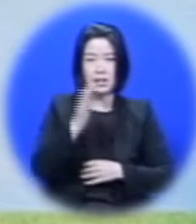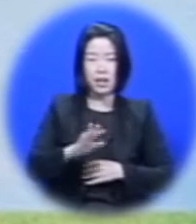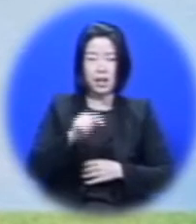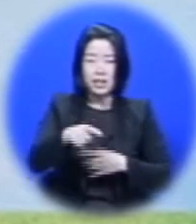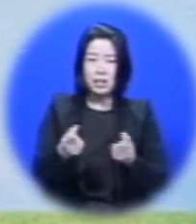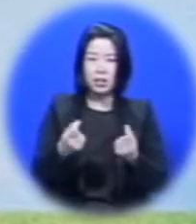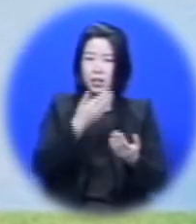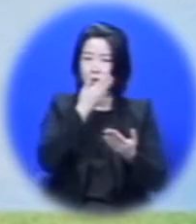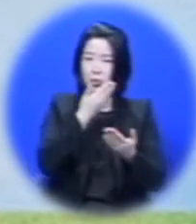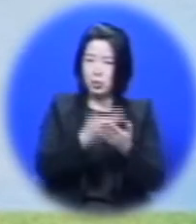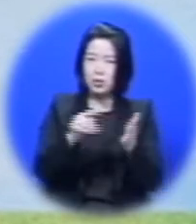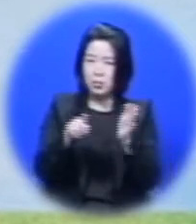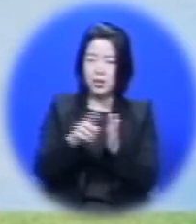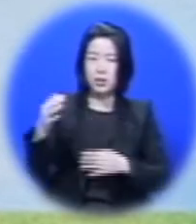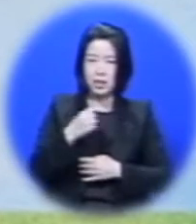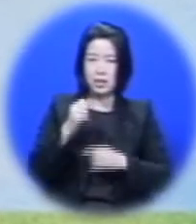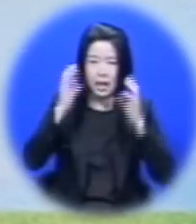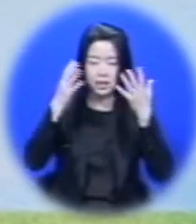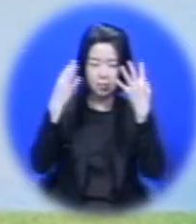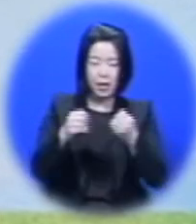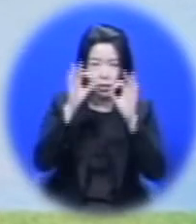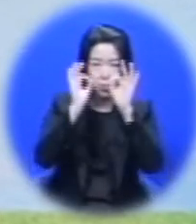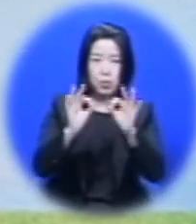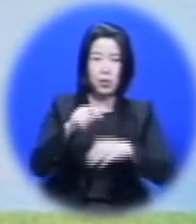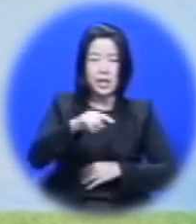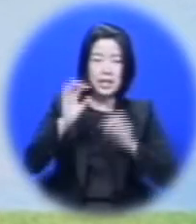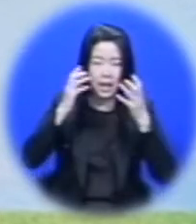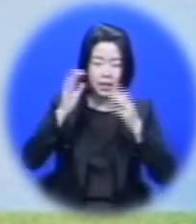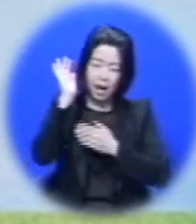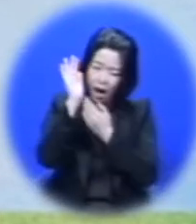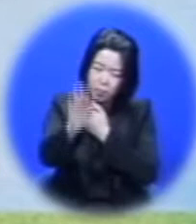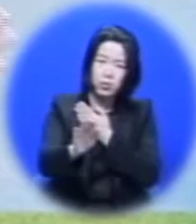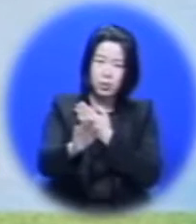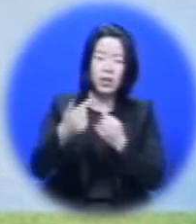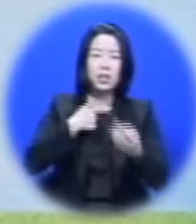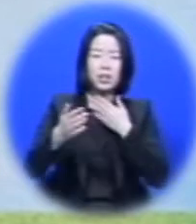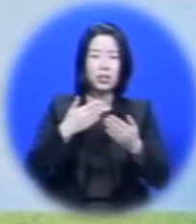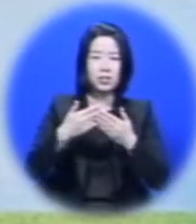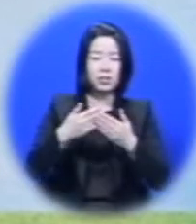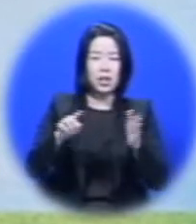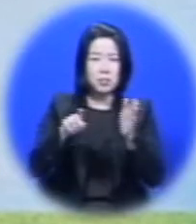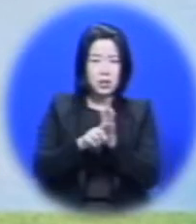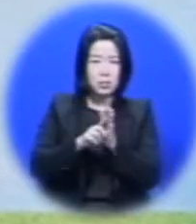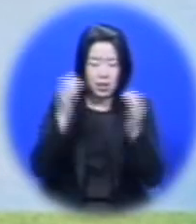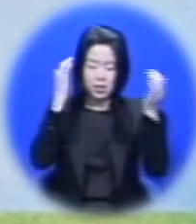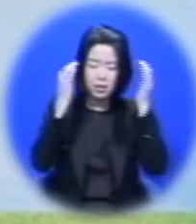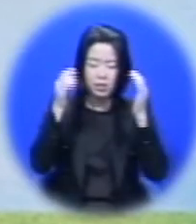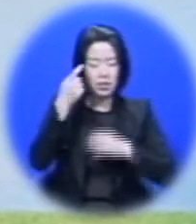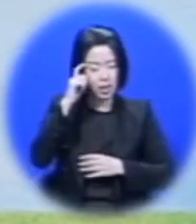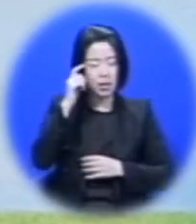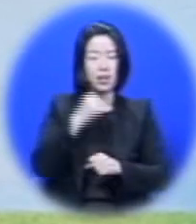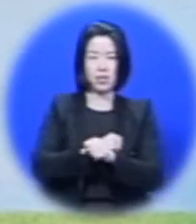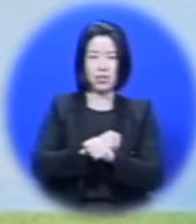아이들이 있는 것을 보고 이 아이들이 앞으로 겪어가야 될 믿음의 시련을 생각했습니다. 이